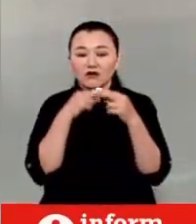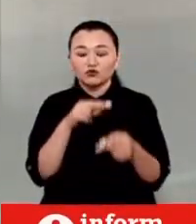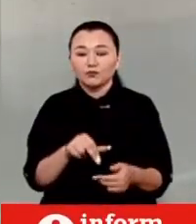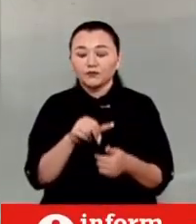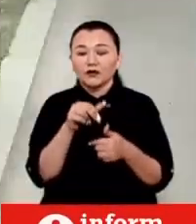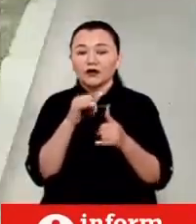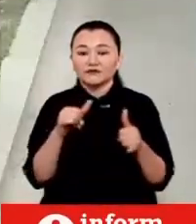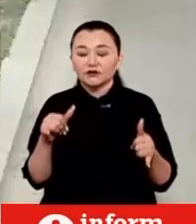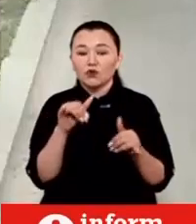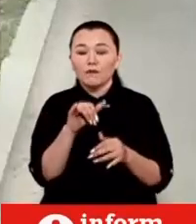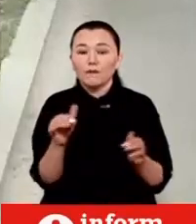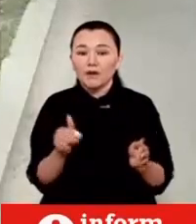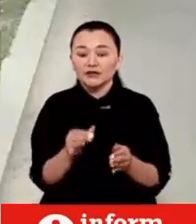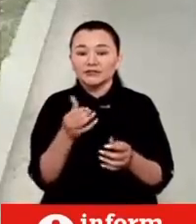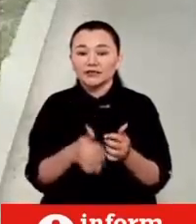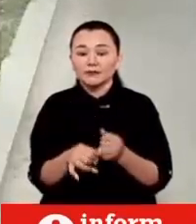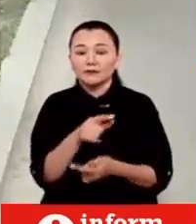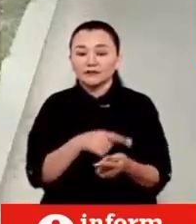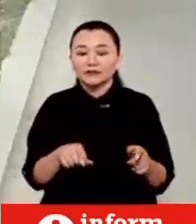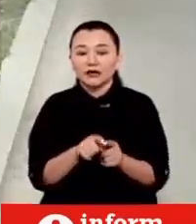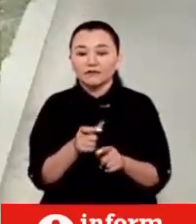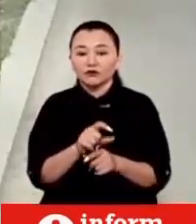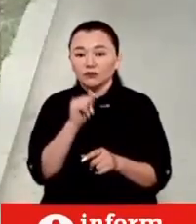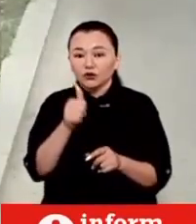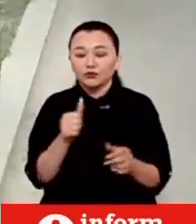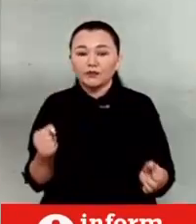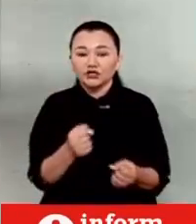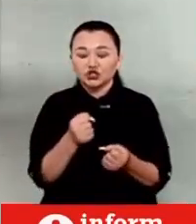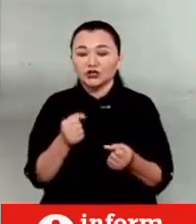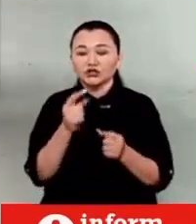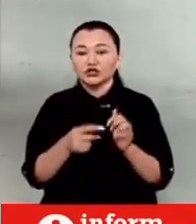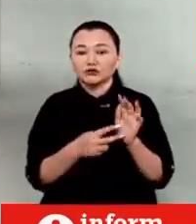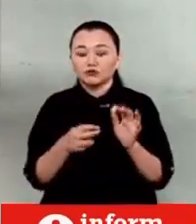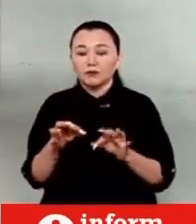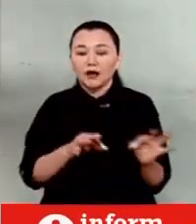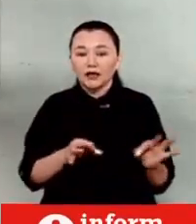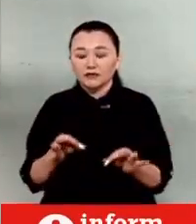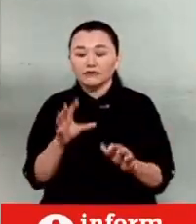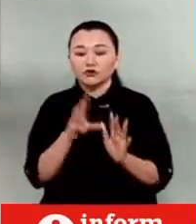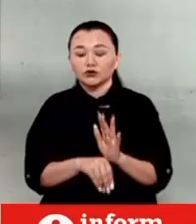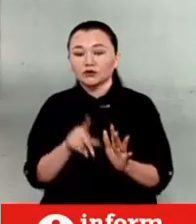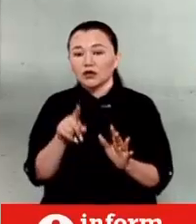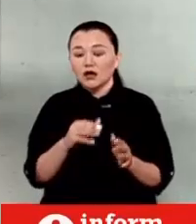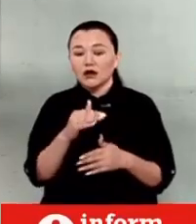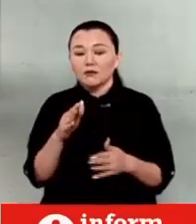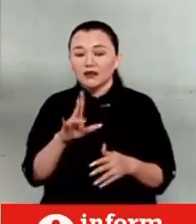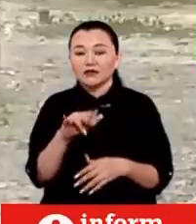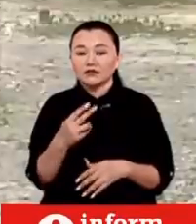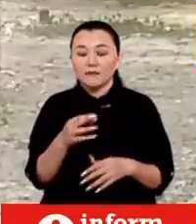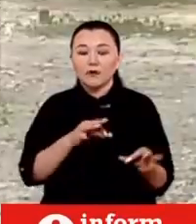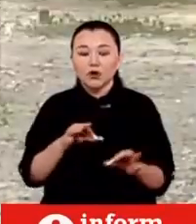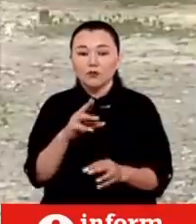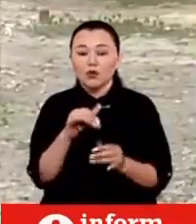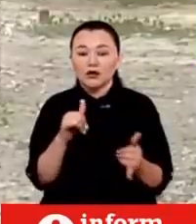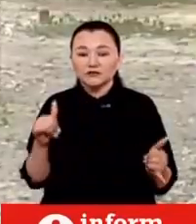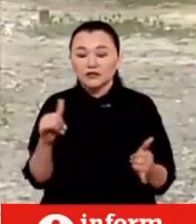внимание развитию малого и среднего бизнеса. Так, в этом году поддержано 1700 проектов, в том числе в рамках национального проекта по